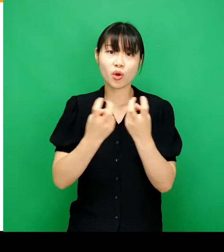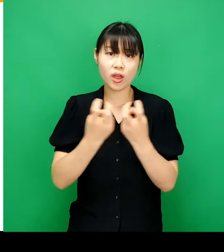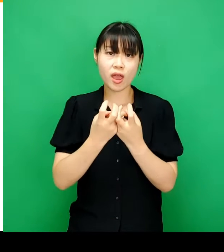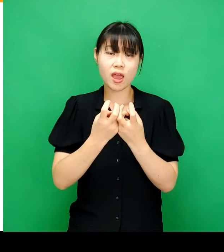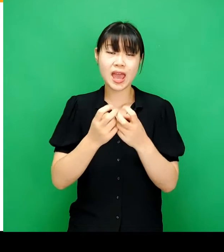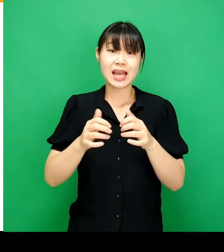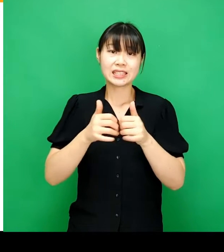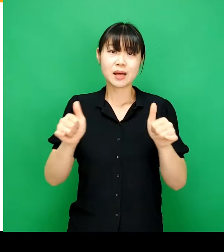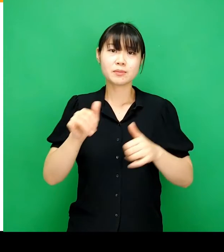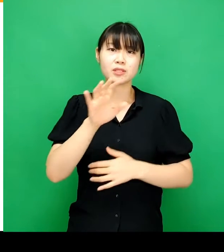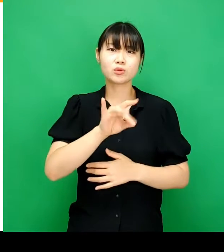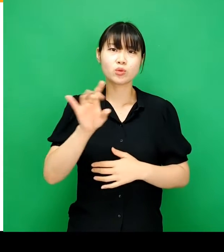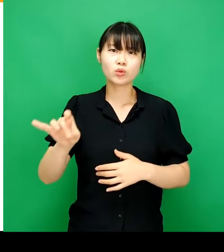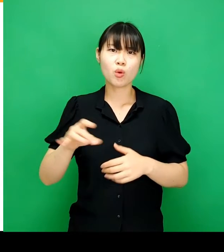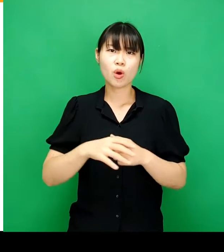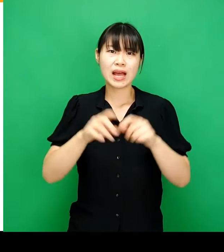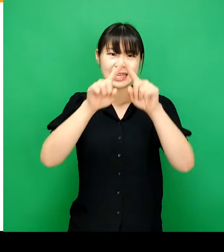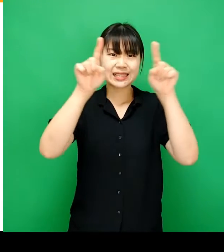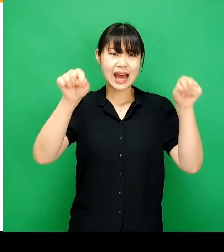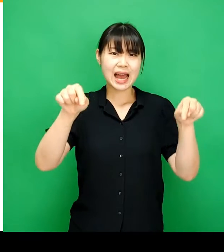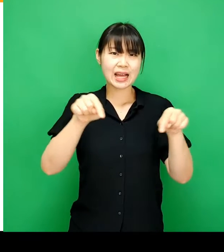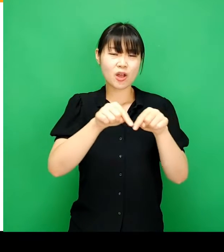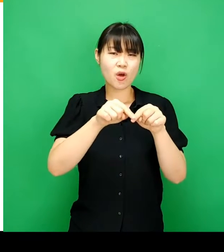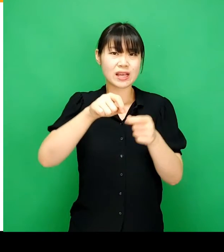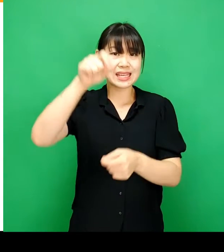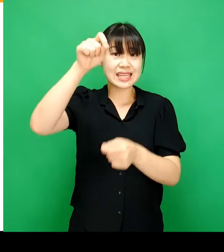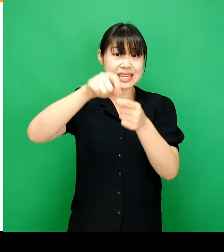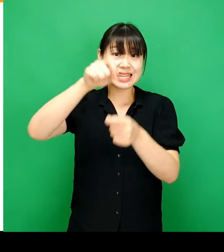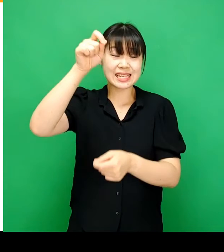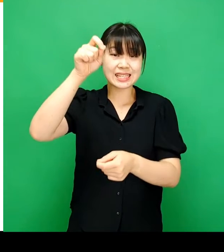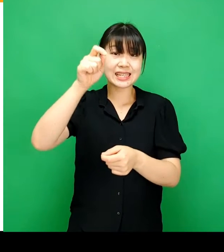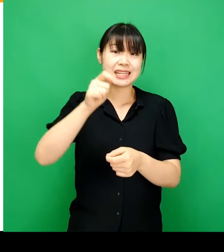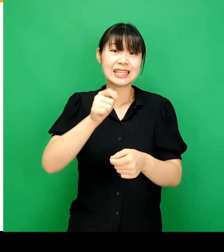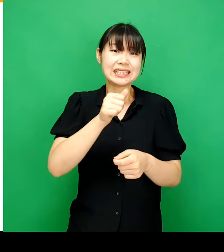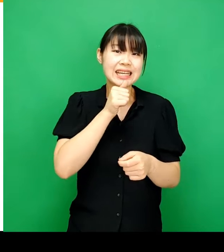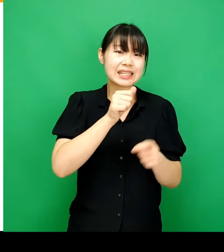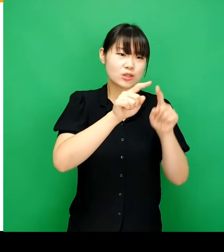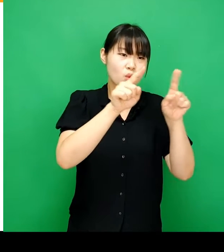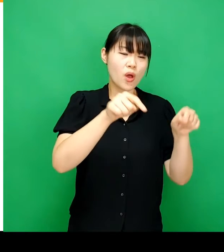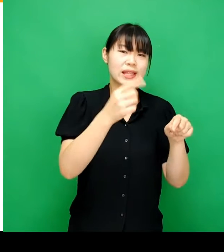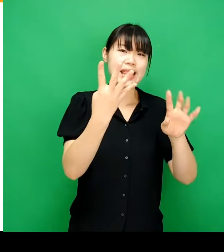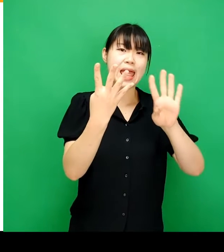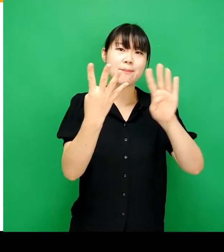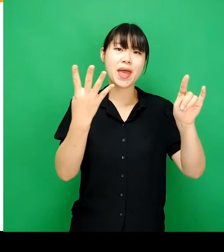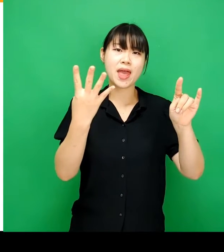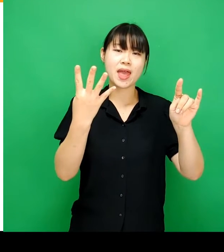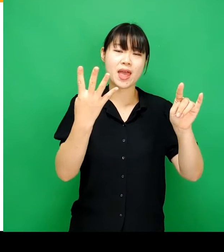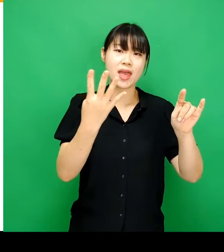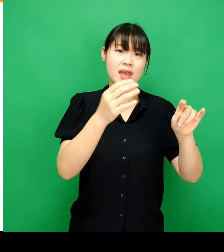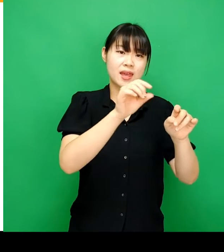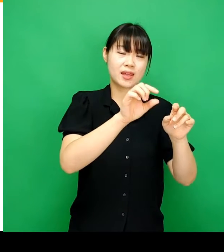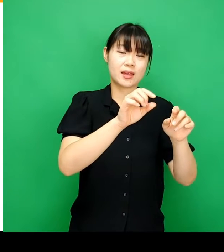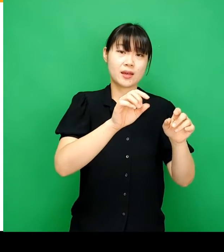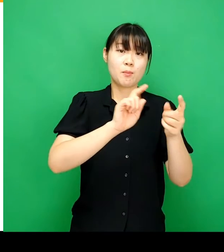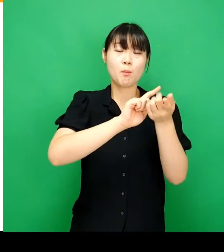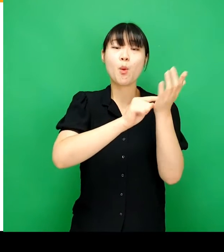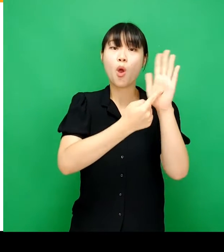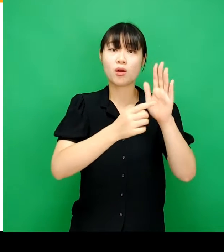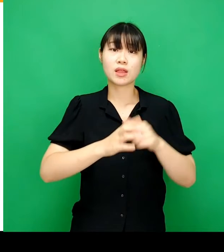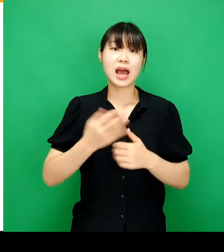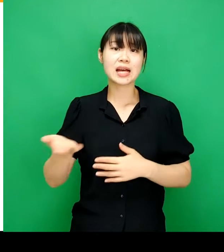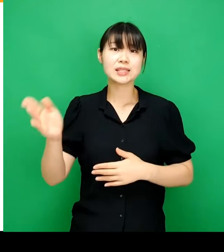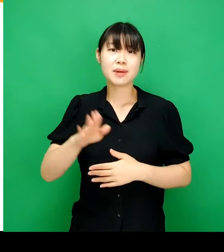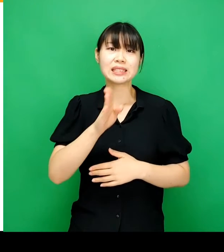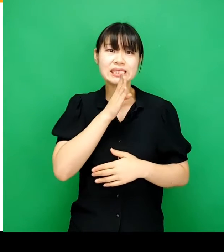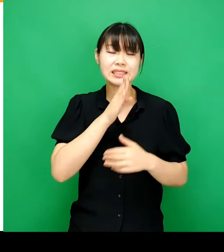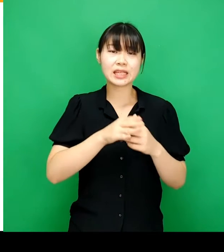할까요? 이럴 때 사람들은 종종 사각형의 한 변의 길이를 작은 도형의 한 변의 4배로 표현하는 경우가